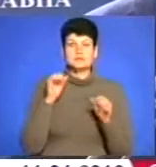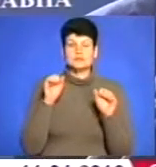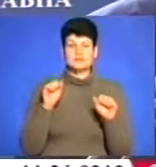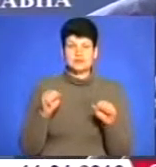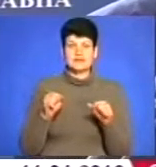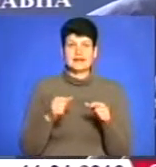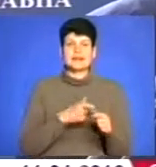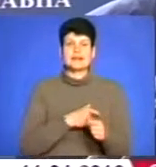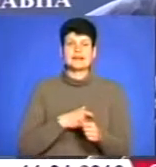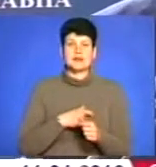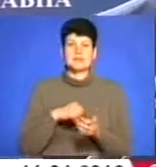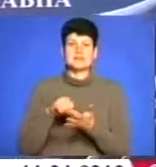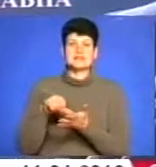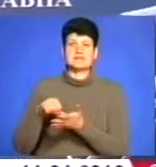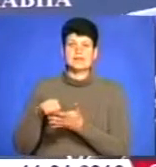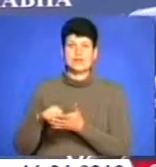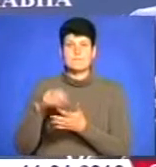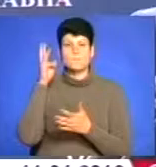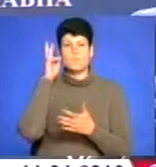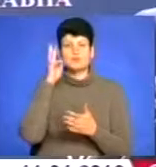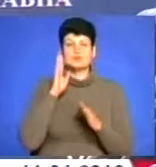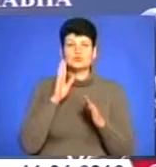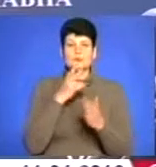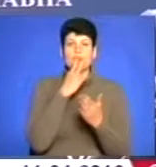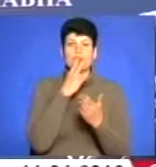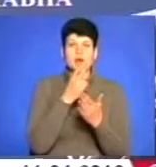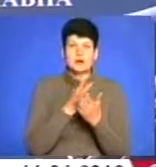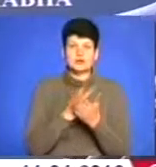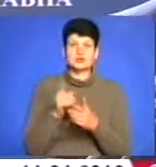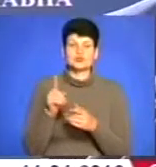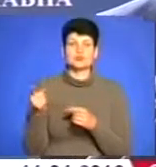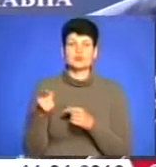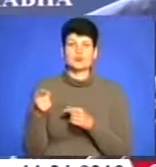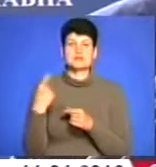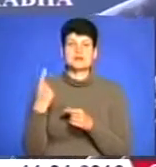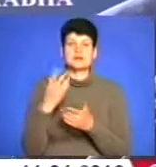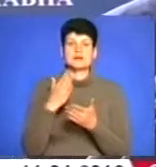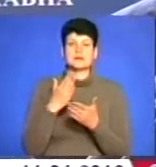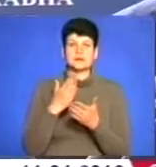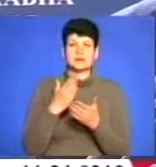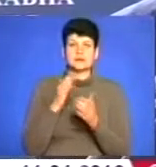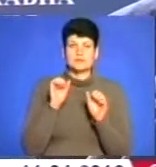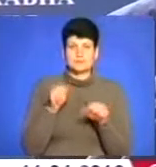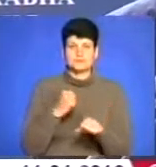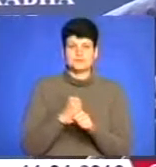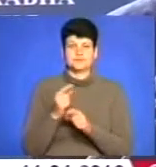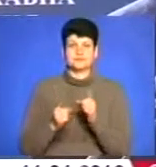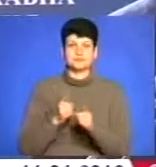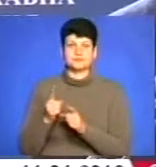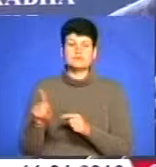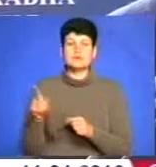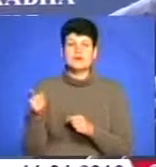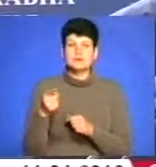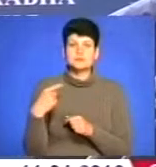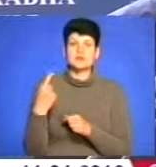делегацій, представників посольств, будемо показувати, що Тернопільська область здатна до реформ, що